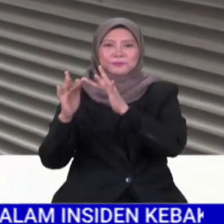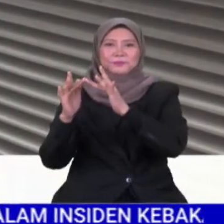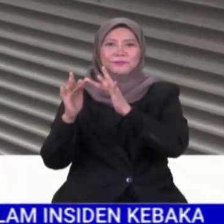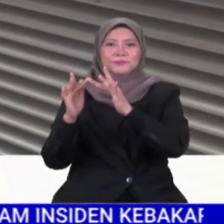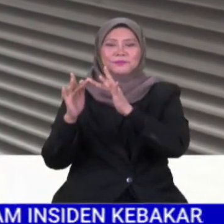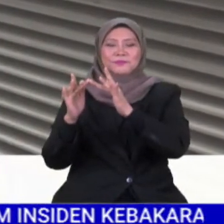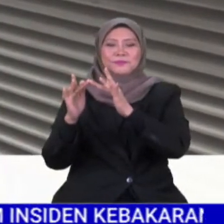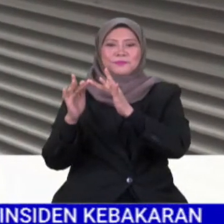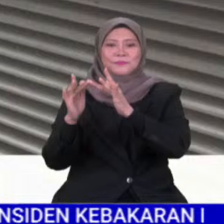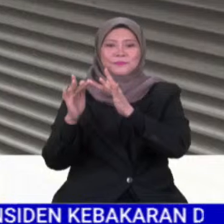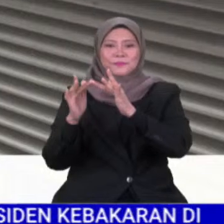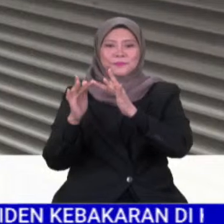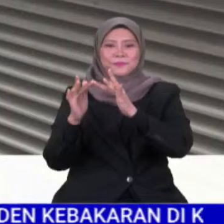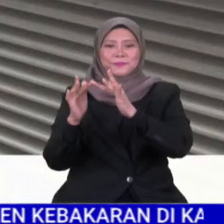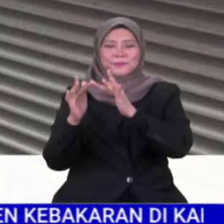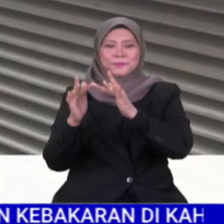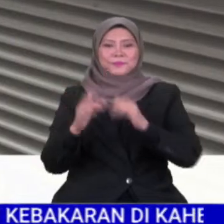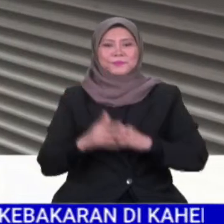boleh katakan